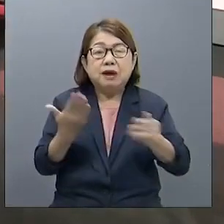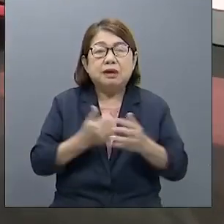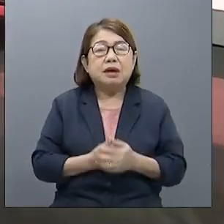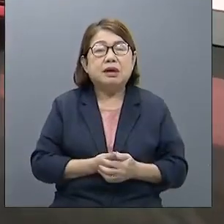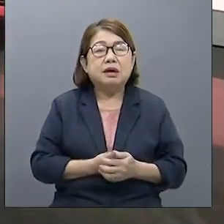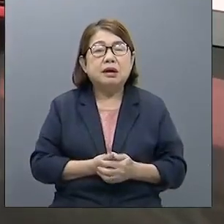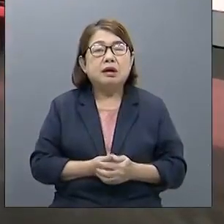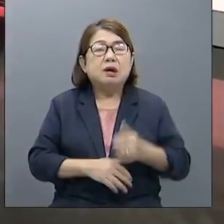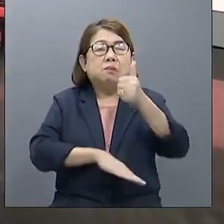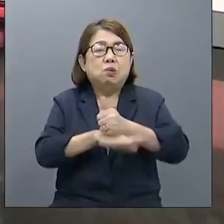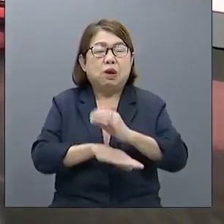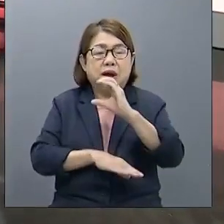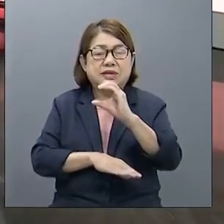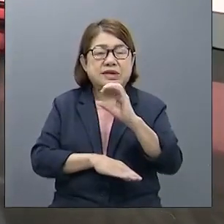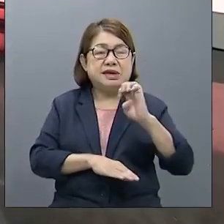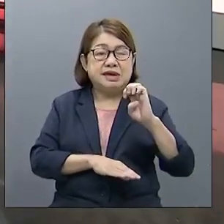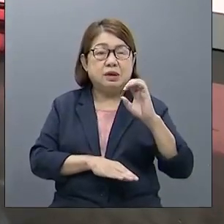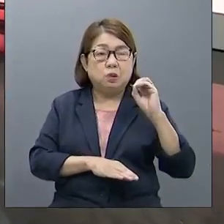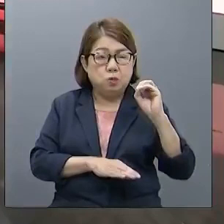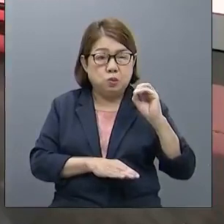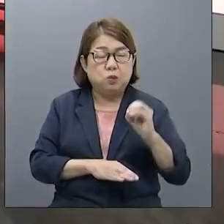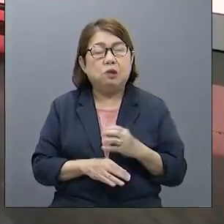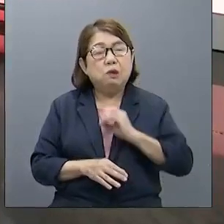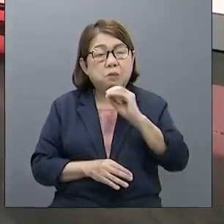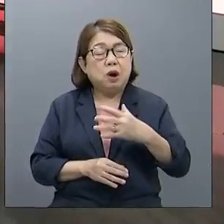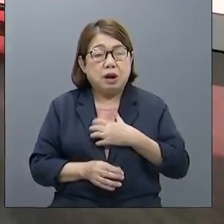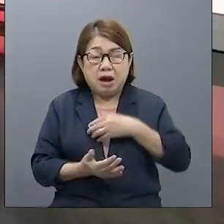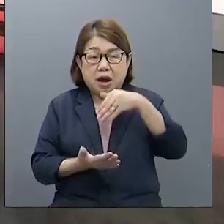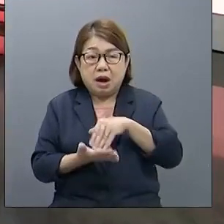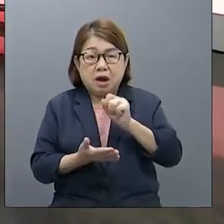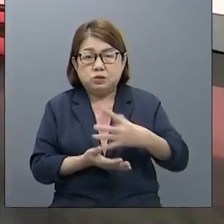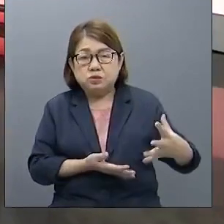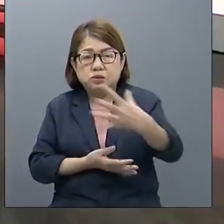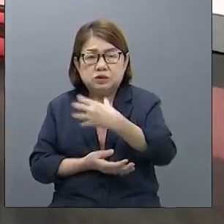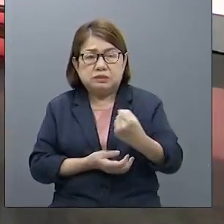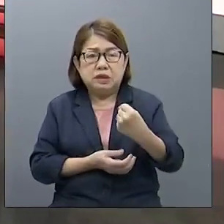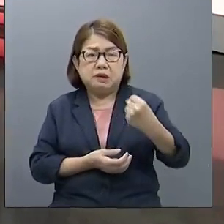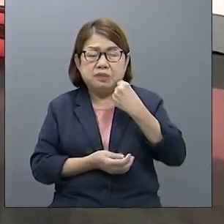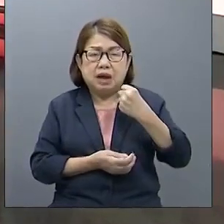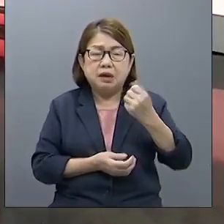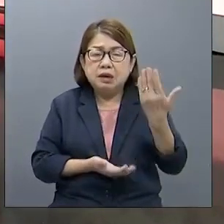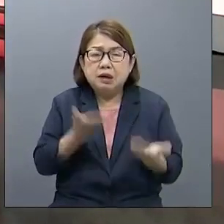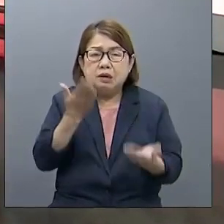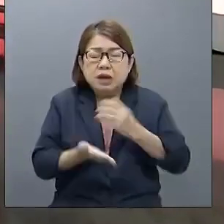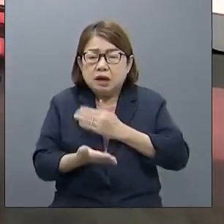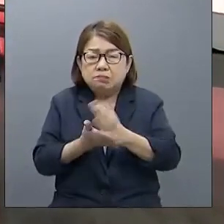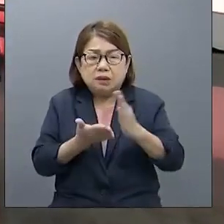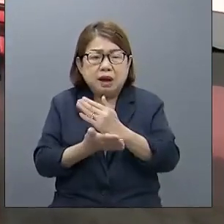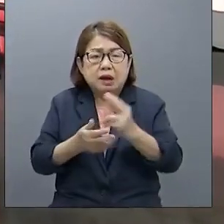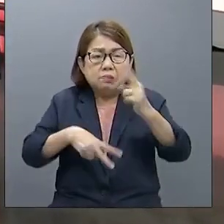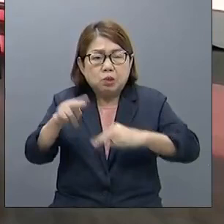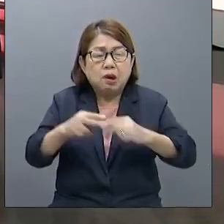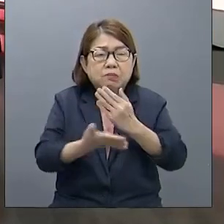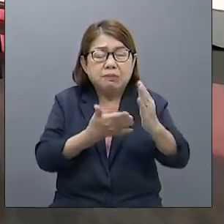ว่าCEOซึ่งก็ถูกตั้งคำถามว่านี่คือการรวมศูนย์หรือการกระจายอำนาจรวมไปถึงรัฐสภาที่เรามีอยู่แล้วในส่วนกลาง